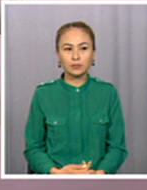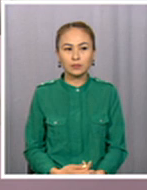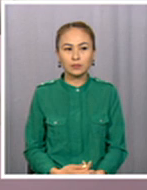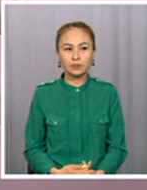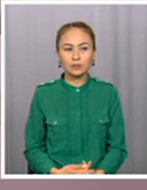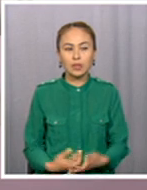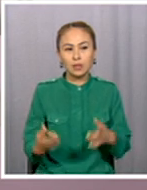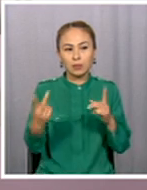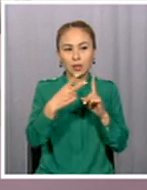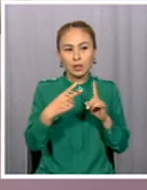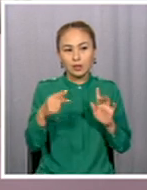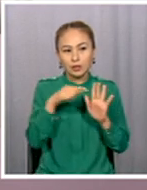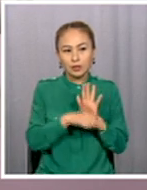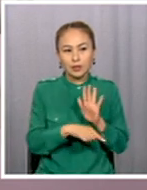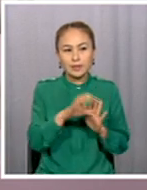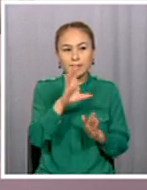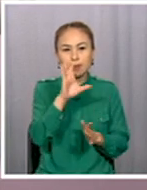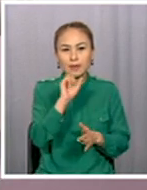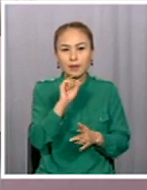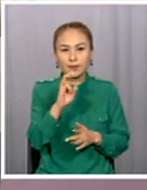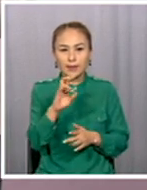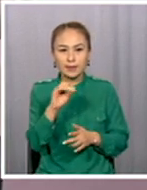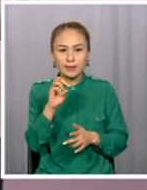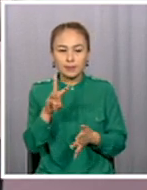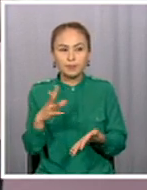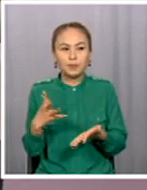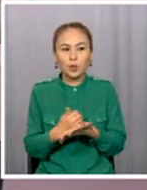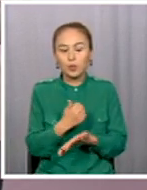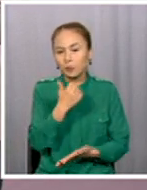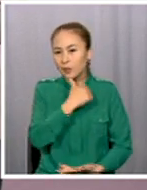Мақалдың ішінен сан есімдерді таба қойыңдар.